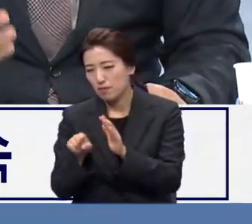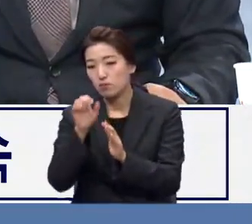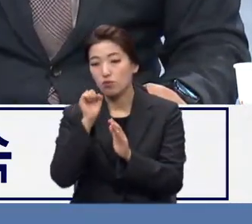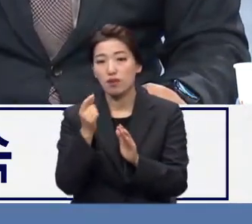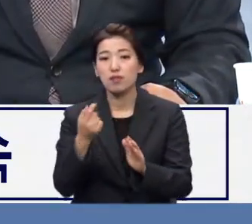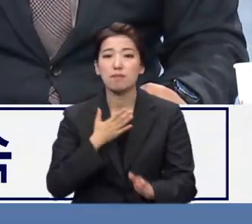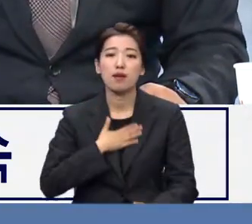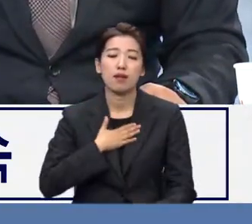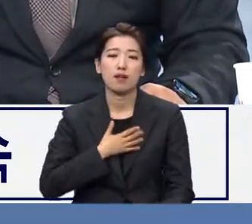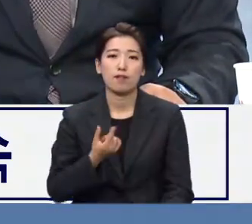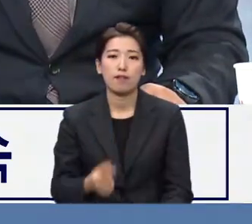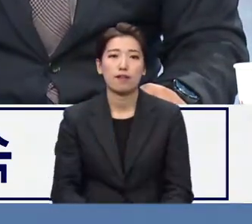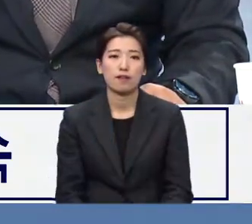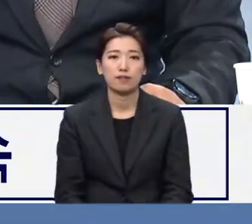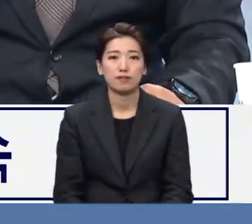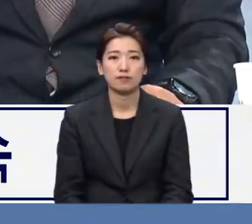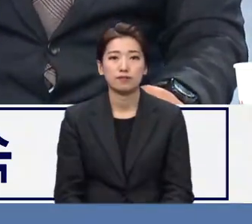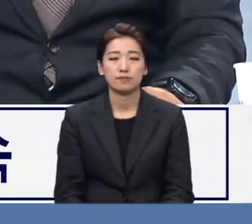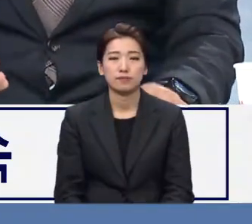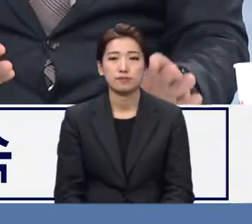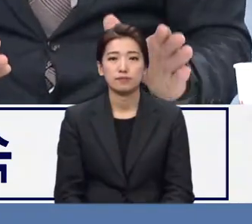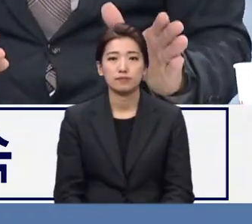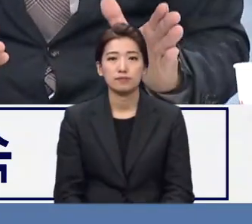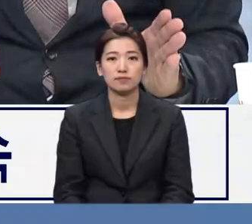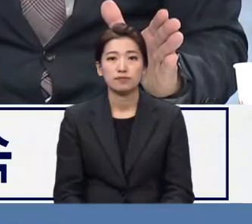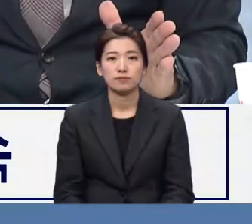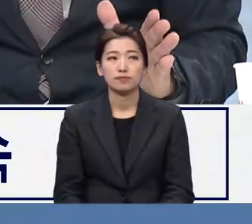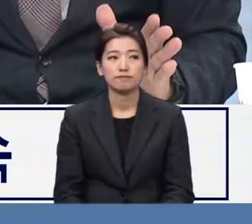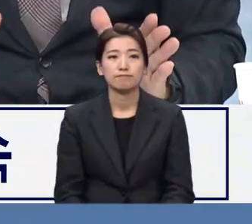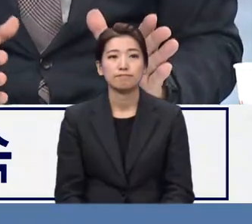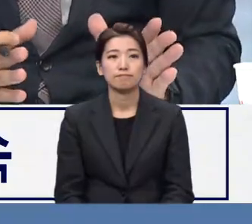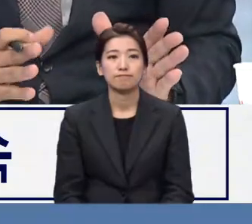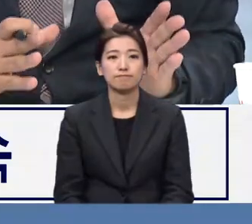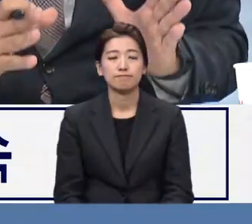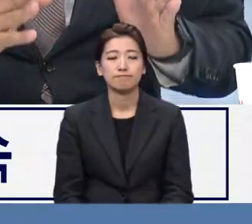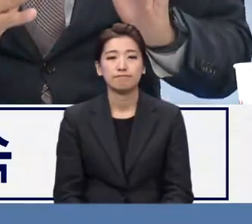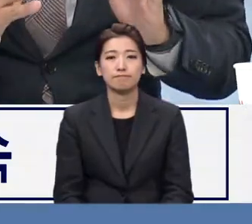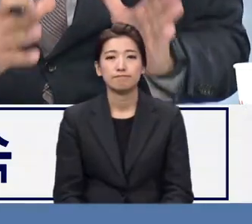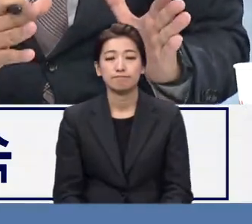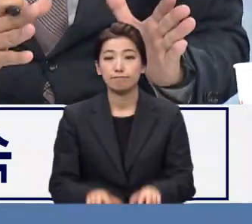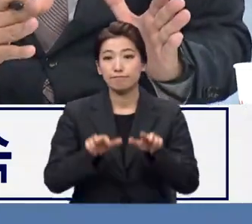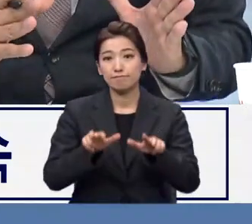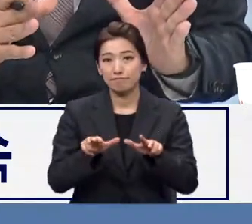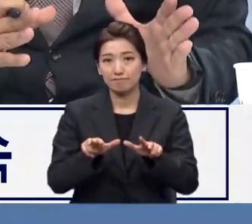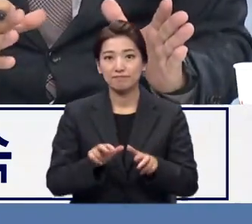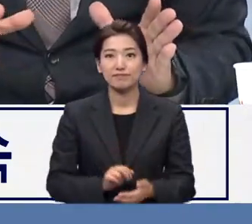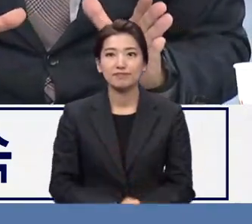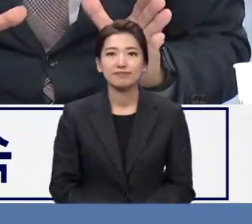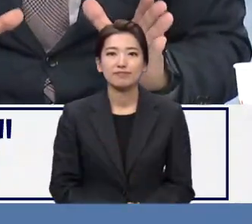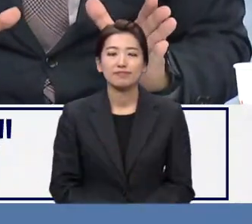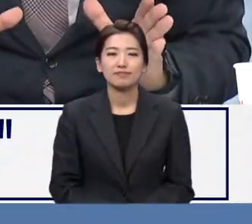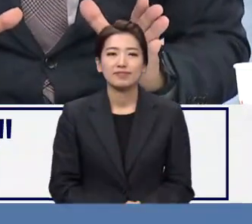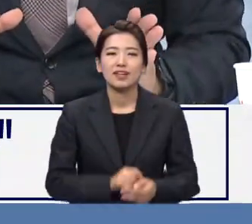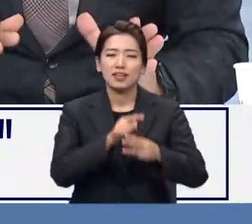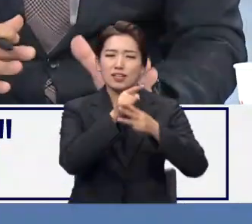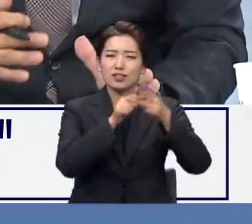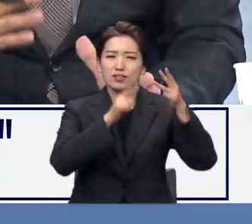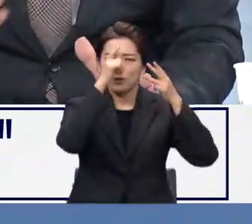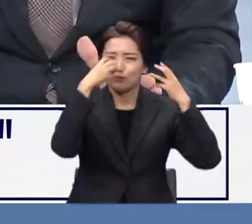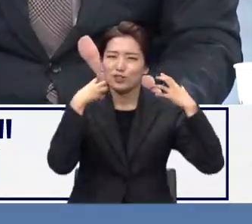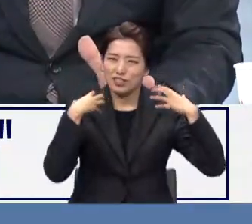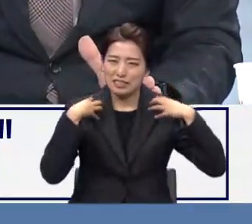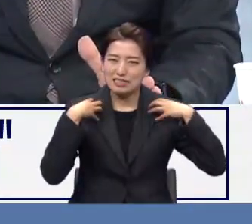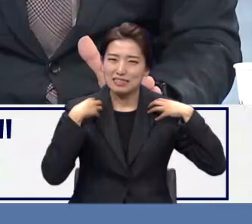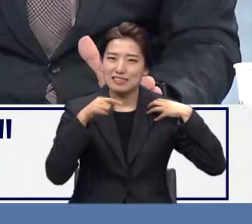어 그 사진 찍는 그런 일이 벌어질 것 같은데요 지금 현재에 어떻게 보면은 윤성열 대통령 정부하에서